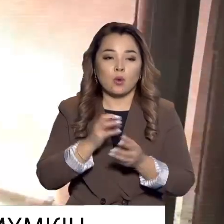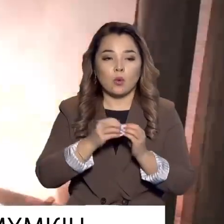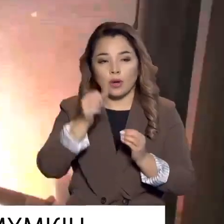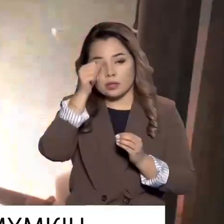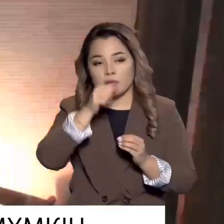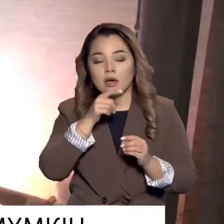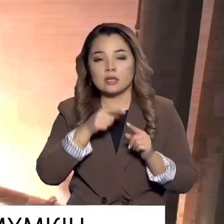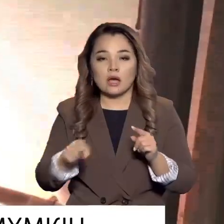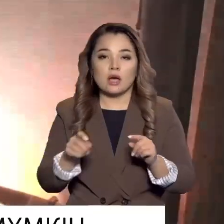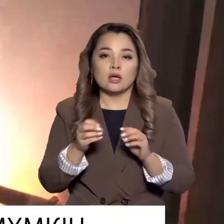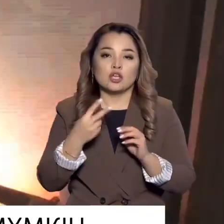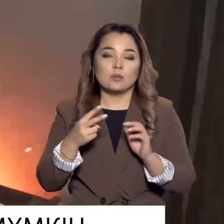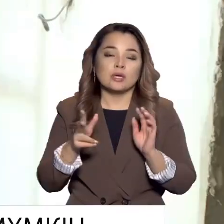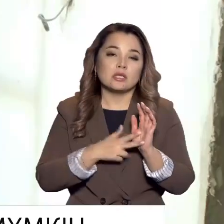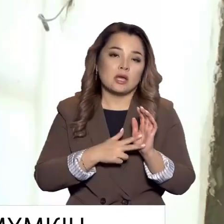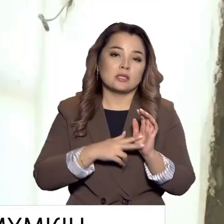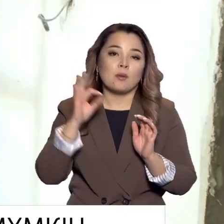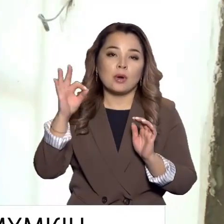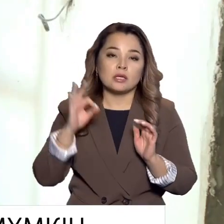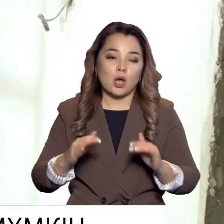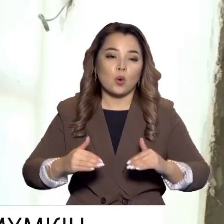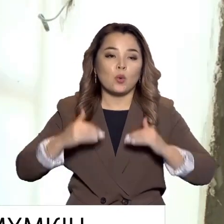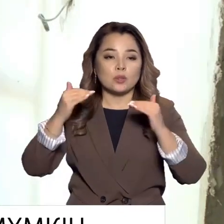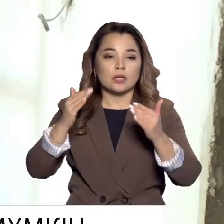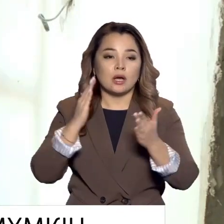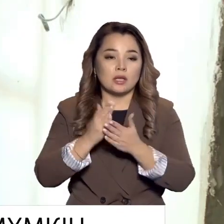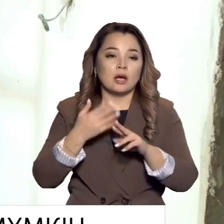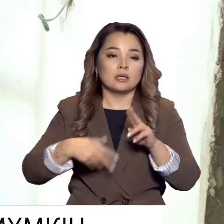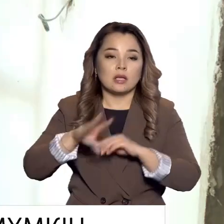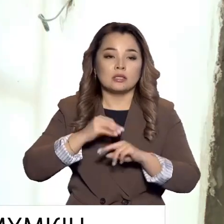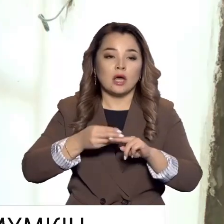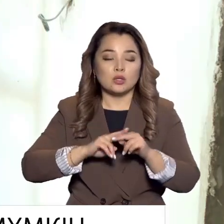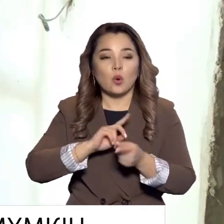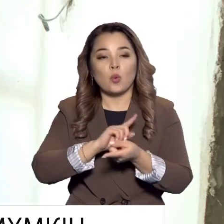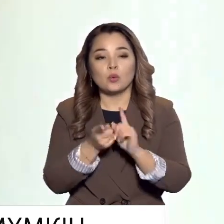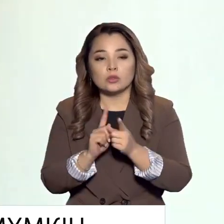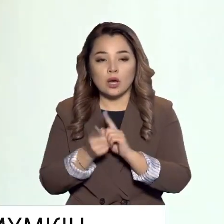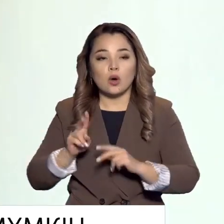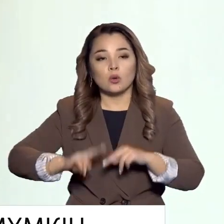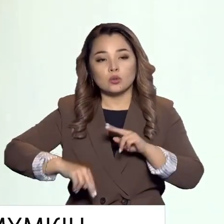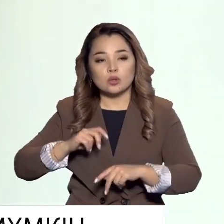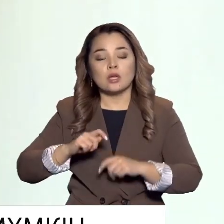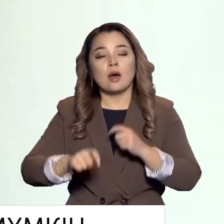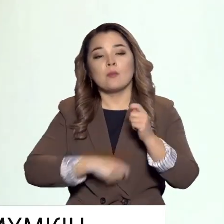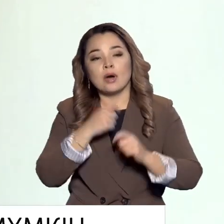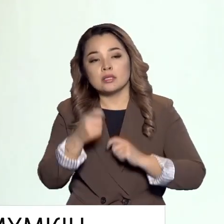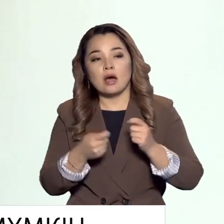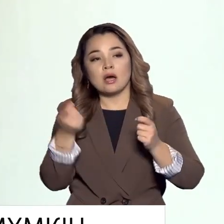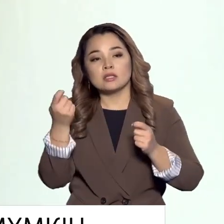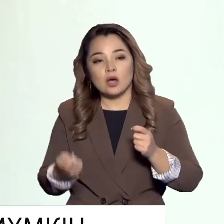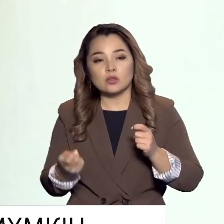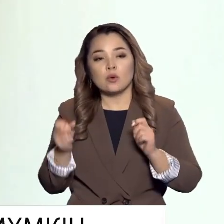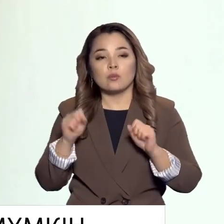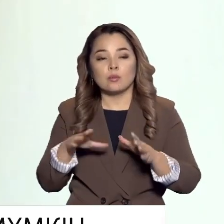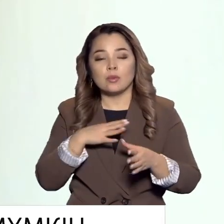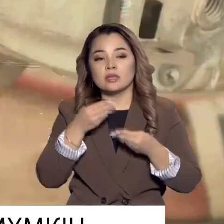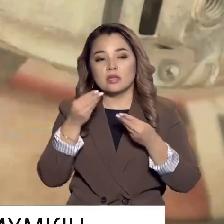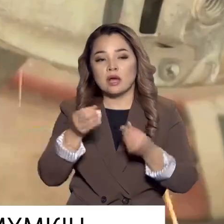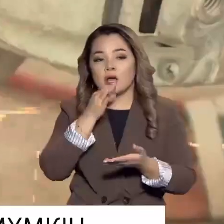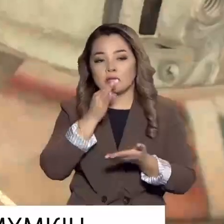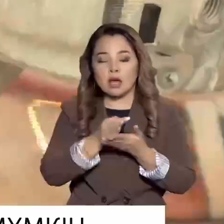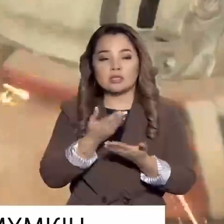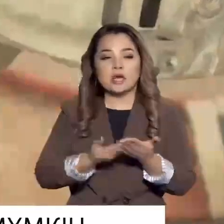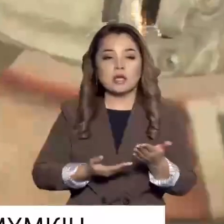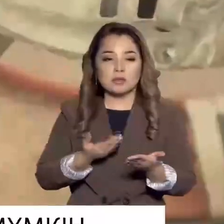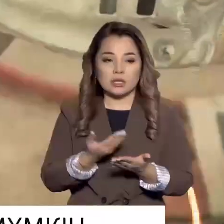баға 28%-ға өскен. Зейнетақы жинағының жеткілікті шегінің өзгеруі құрылыс материалдарының арзандауына әсер етуі мүмкін дейді